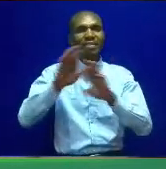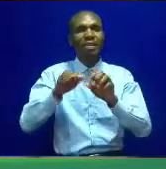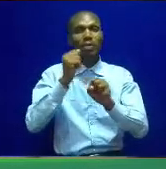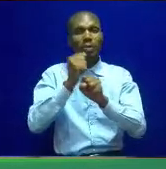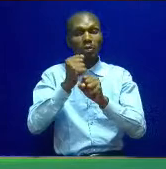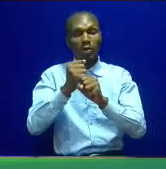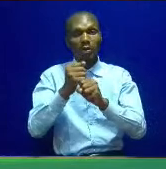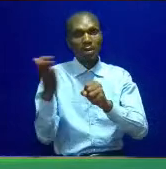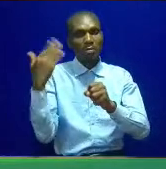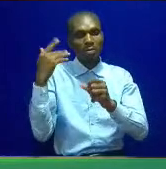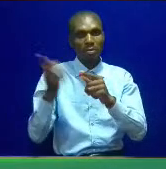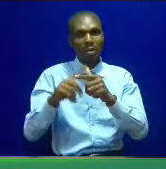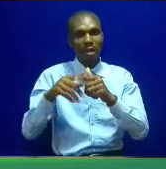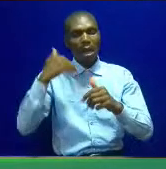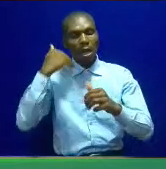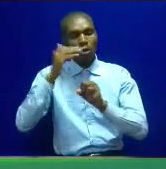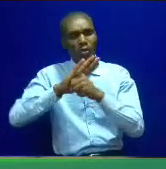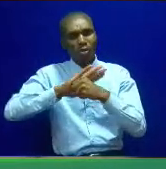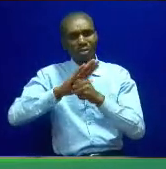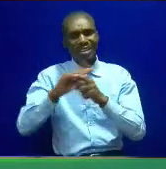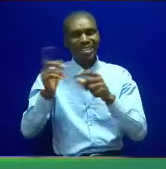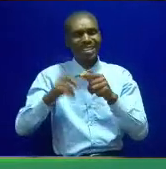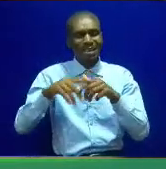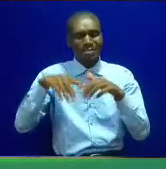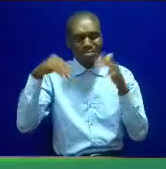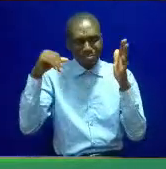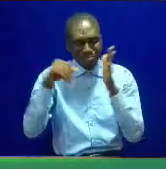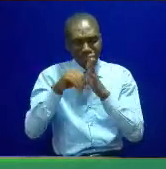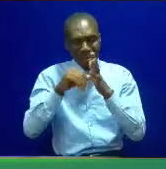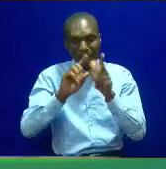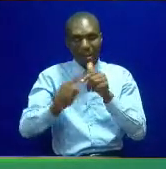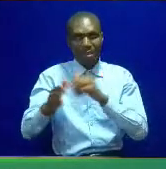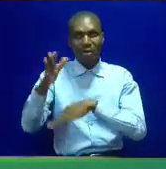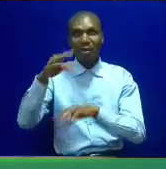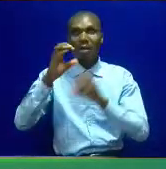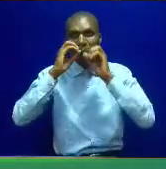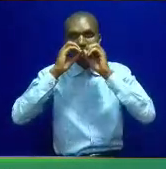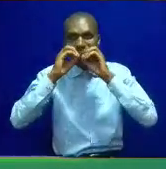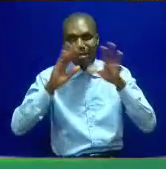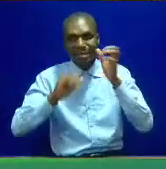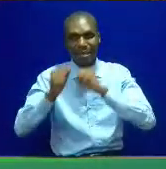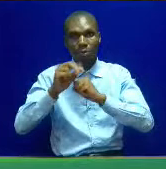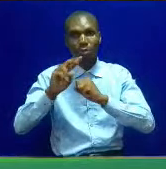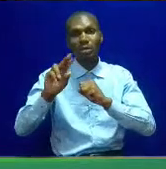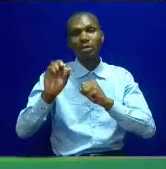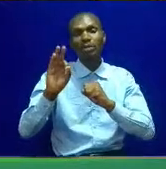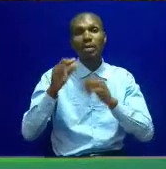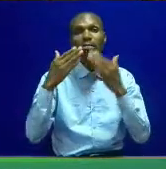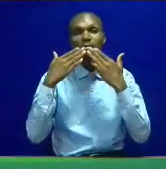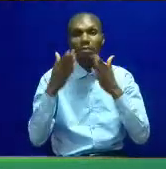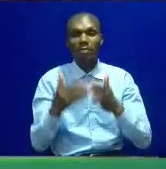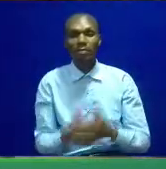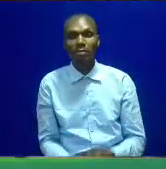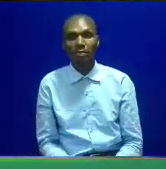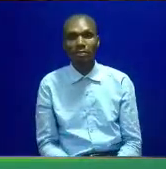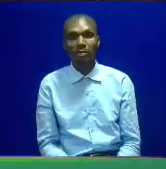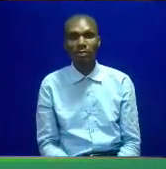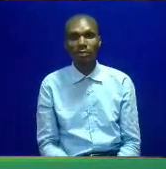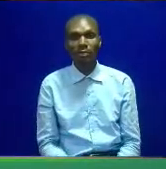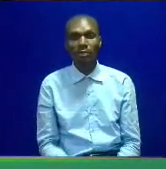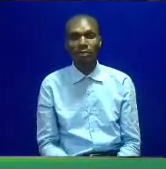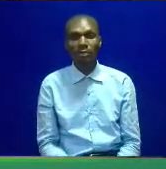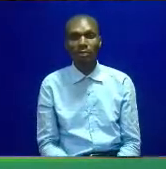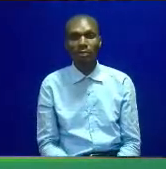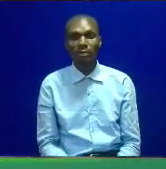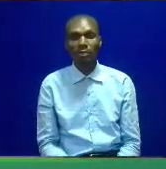ke ya maega na corona ya tu sumbu lakini ndi nyasaye ado senya somwa ko yo 2023 ambiya mon ay ko ba de kerenge ko ko ki